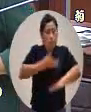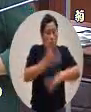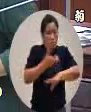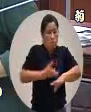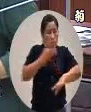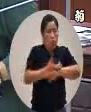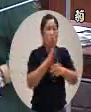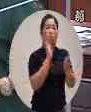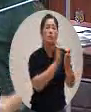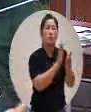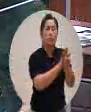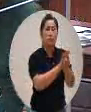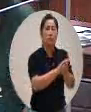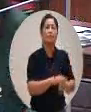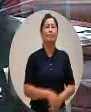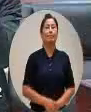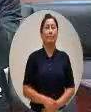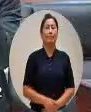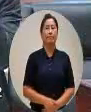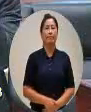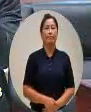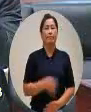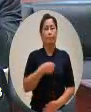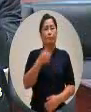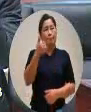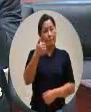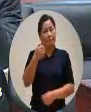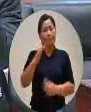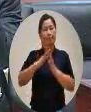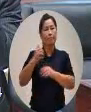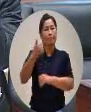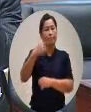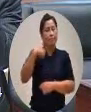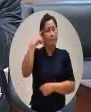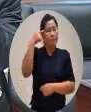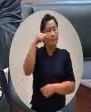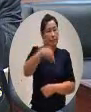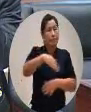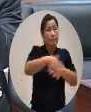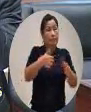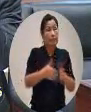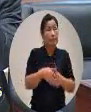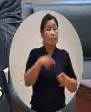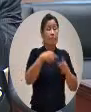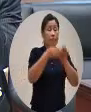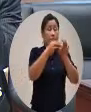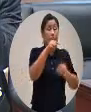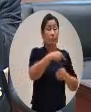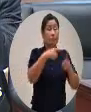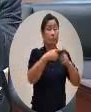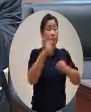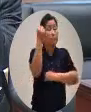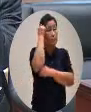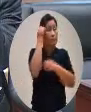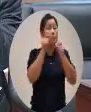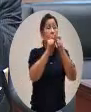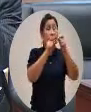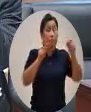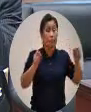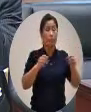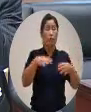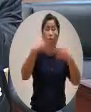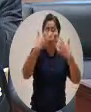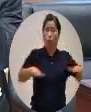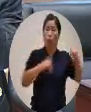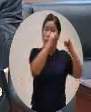忙這樣好不好謝謝市長我想其實這個地方因為他們住了那麼久了那很多很多的歷